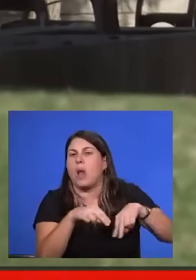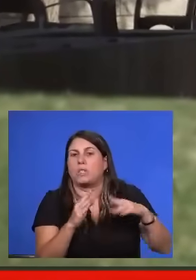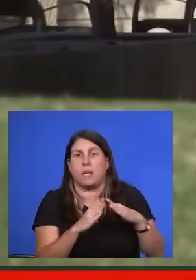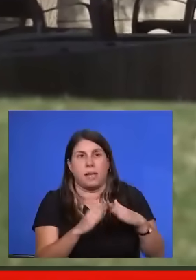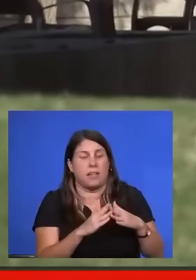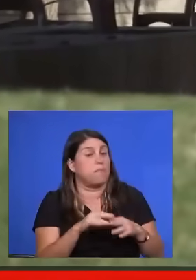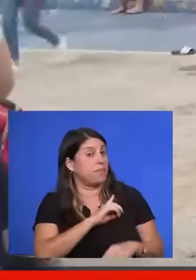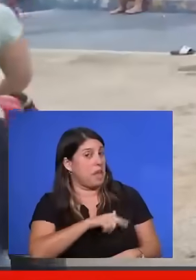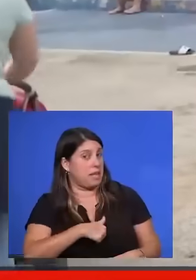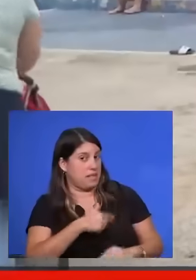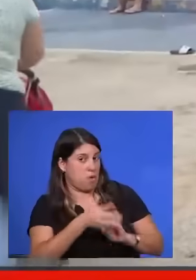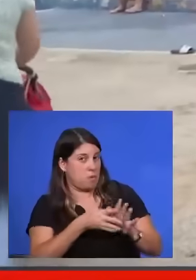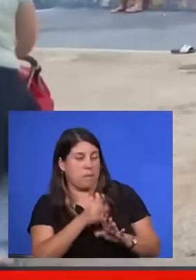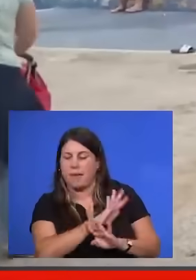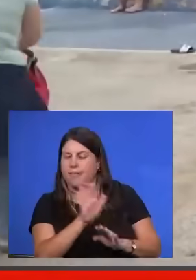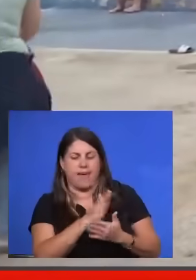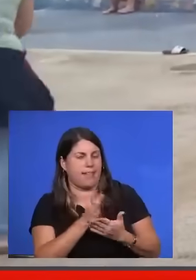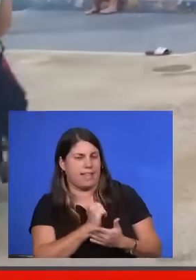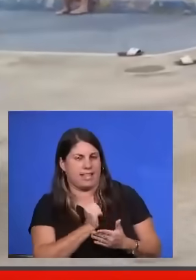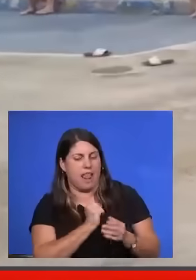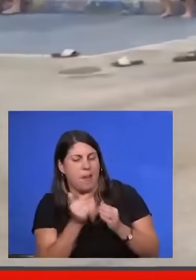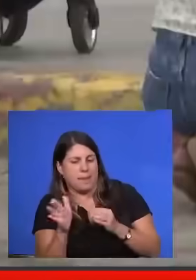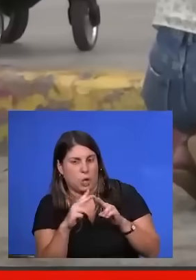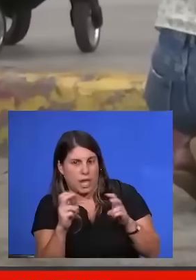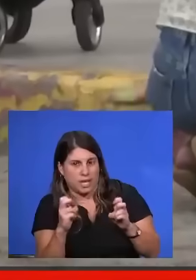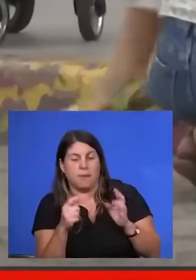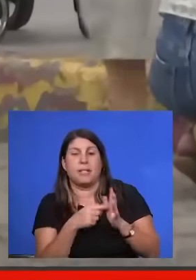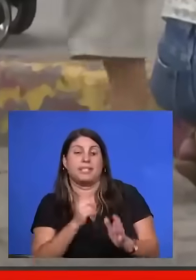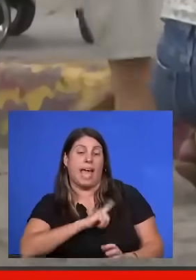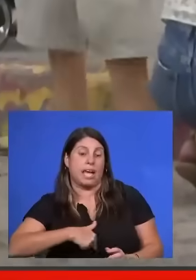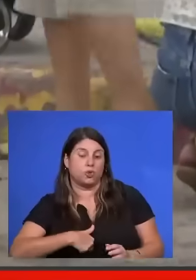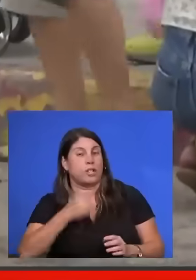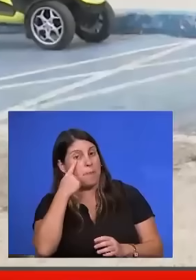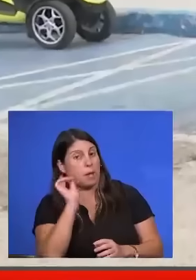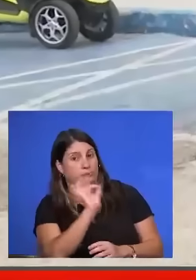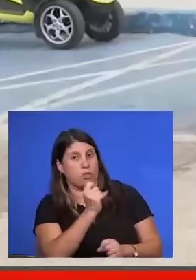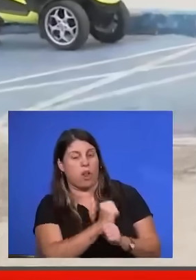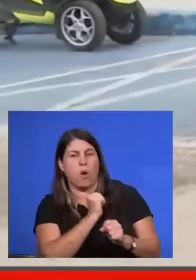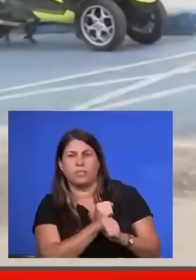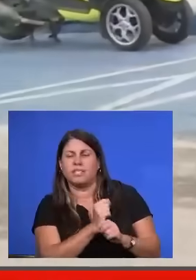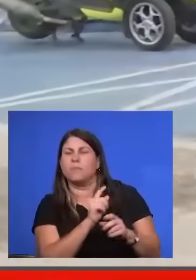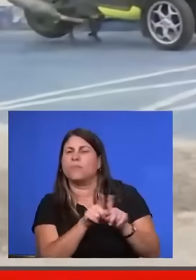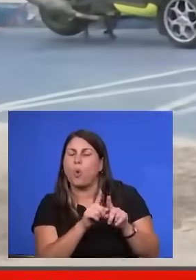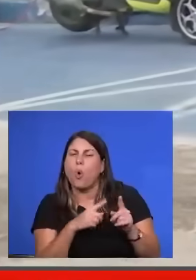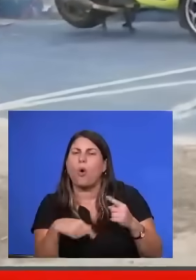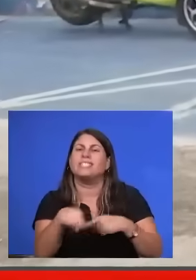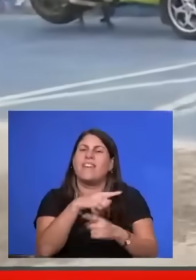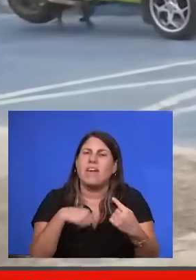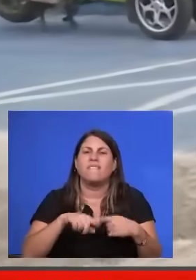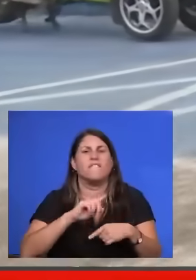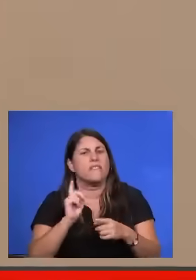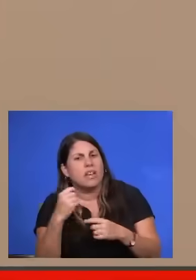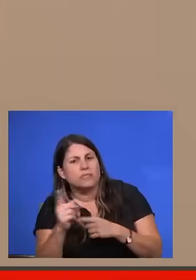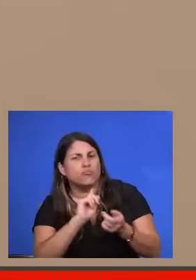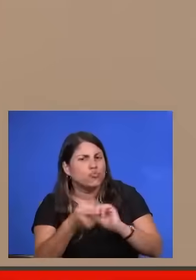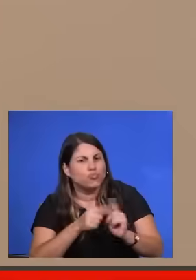של צהל לפינוי העיר, לכן הרשות מוציאה מיוזמתה סבבים של הפוגה לתושבי העיר. זה כמובן אינו